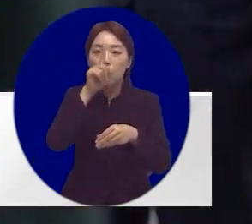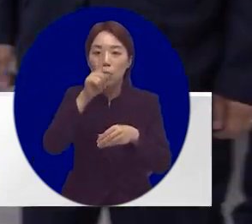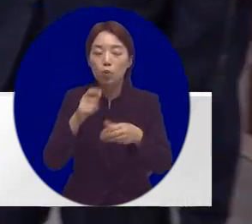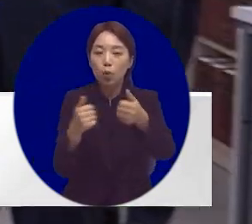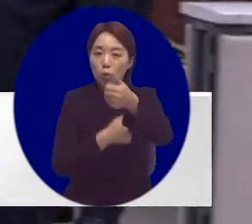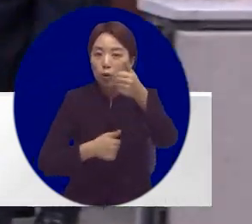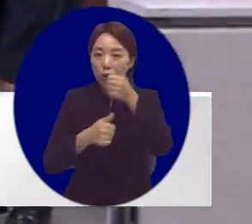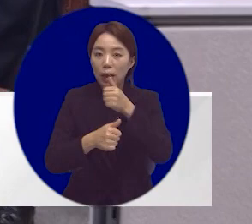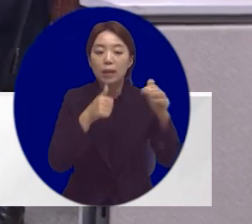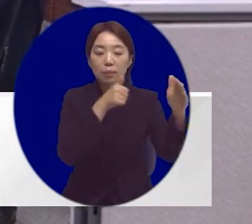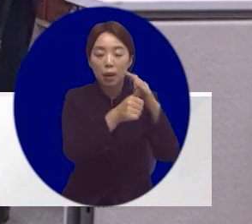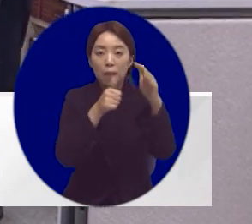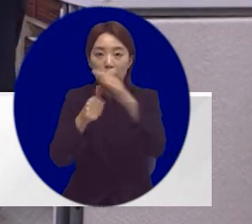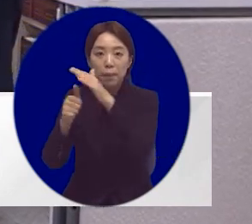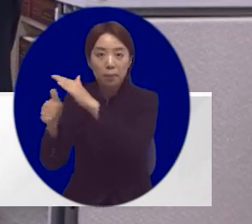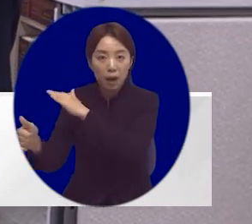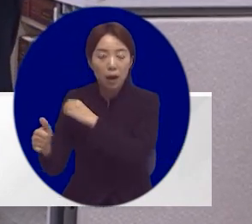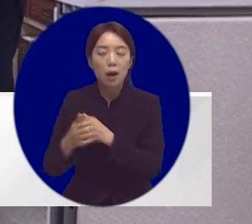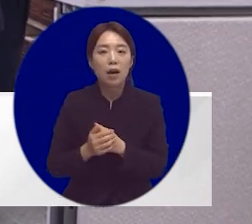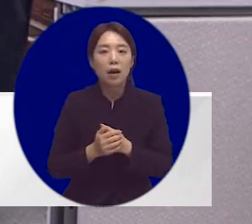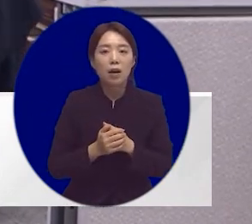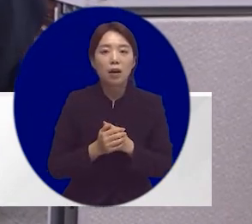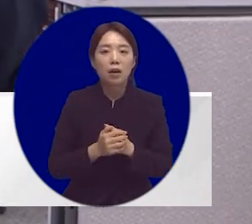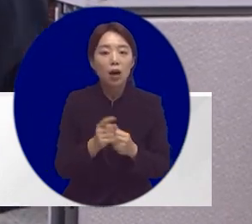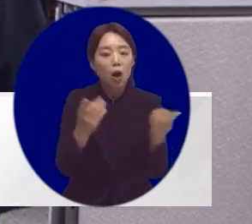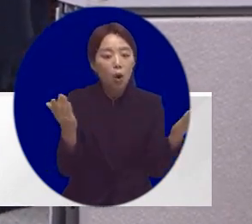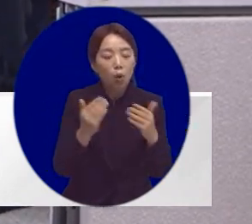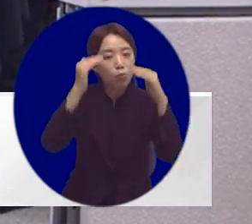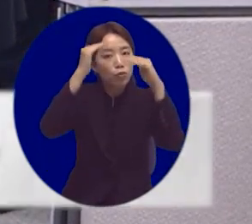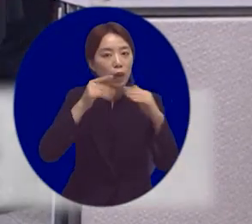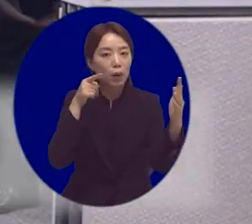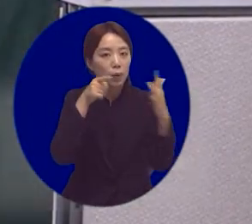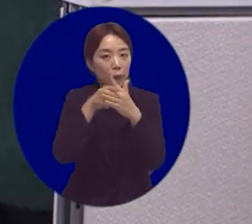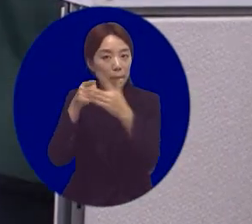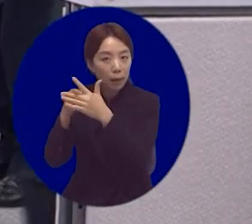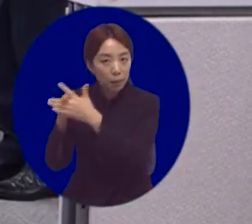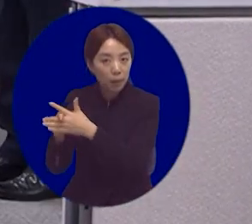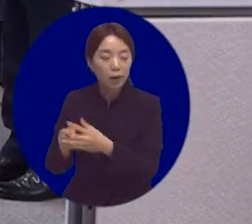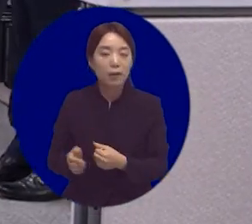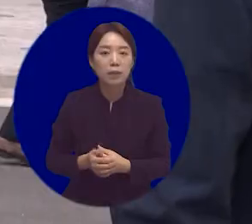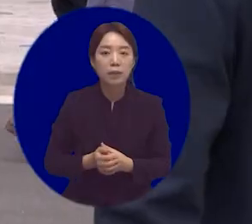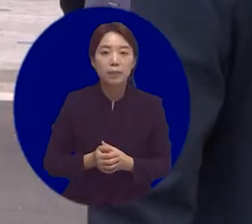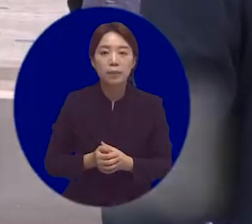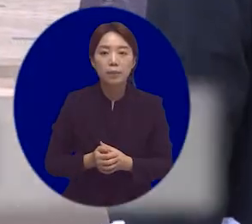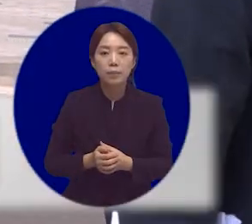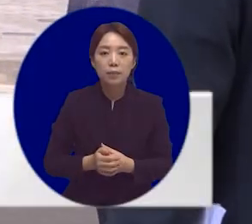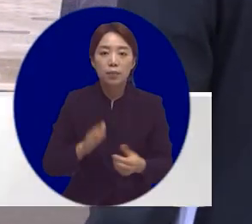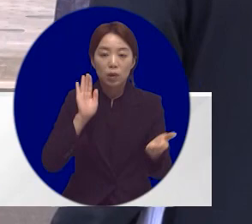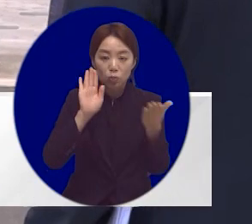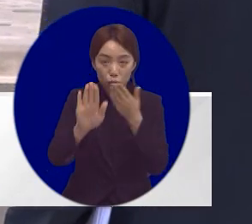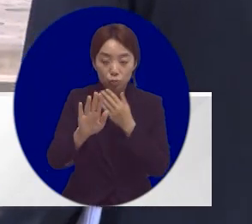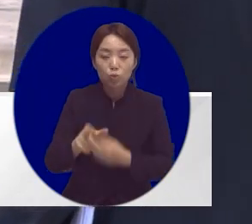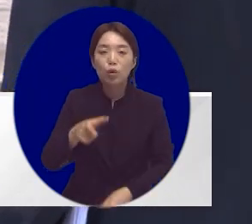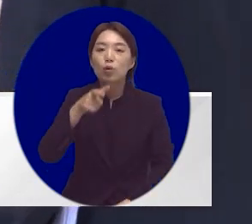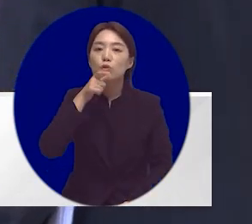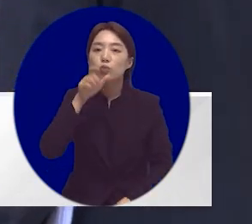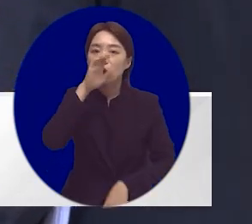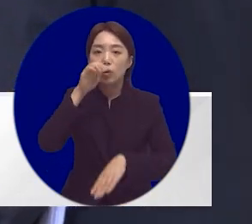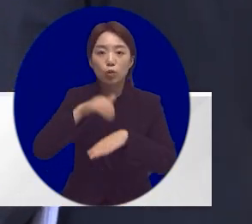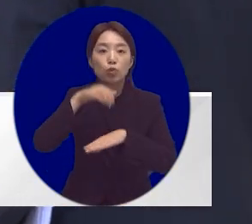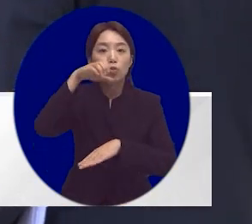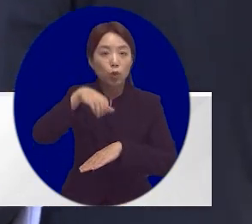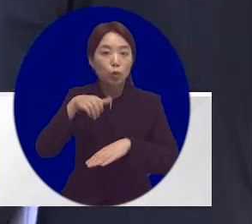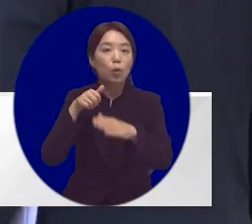중앙인터넷선거보도심의위원회를 차례로 방문하고 각 기관의 업무 현황 등을 파악했습니다. 이후 수원에 있는 선거연수원으로